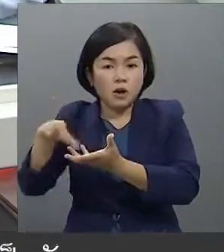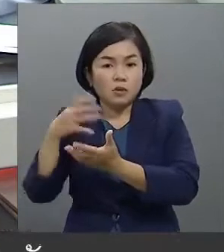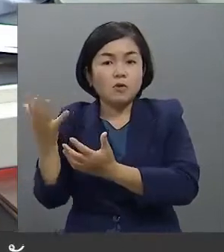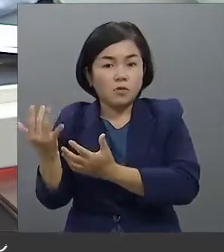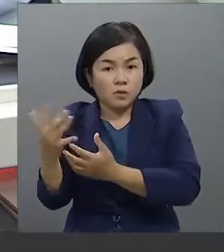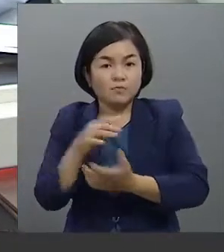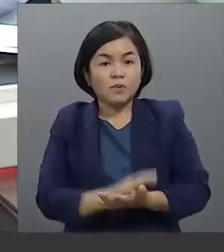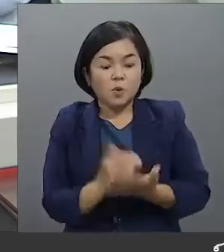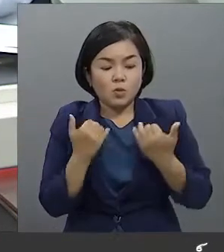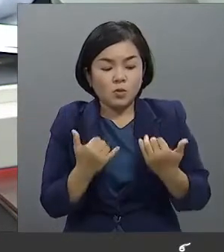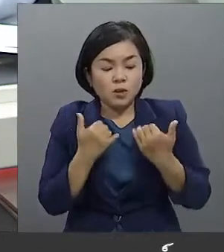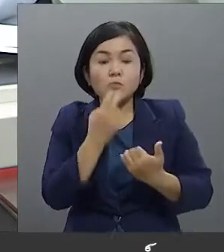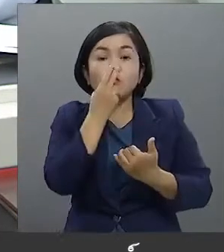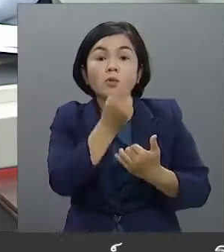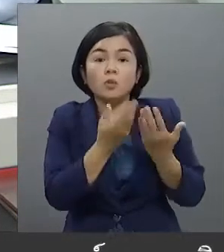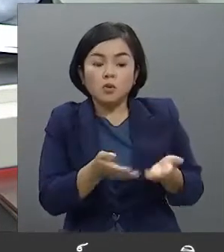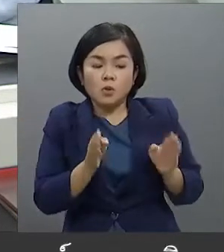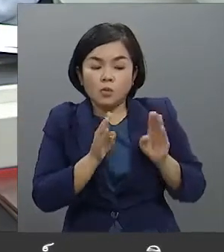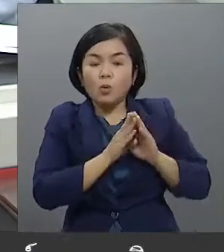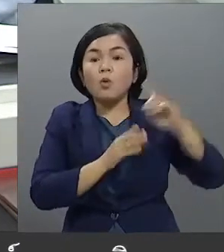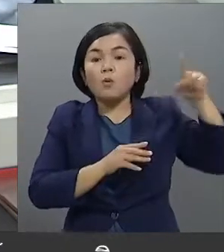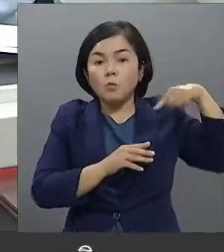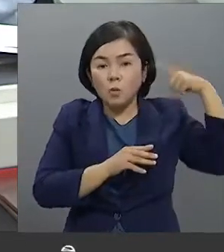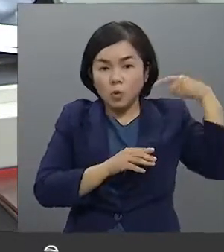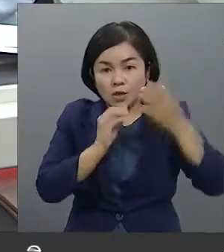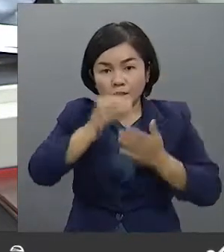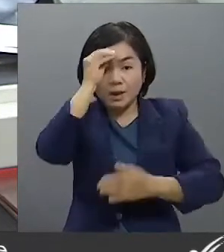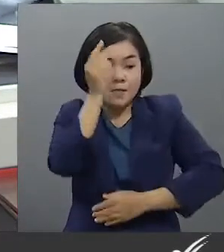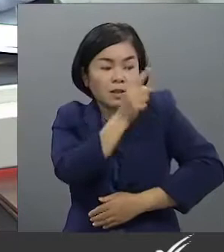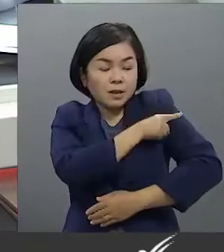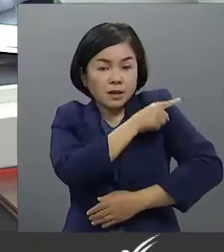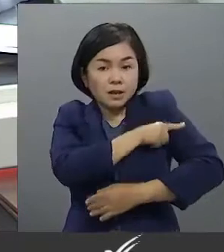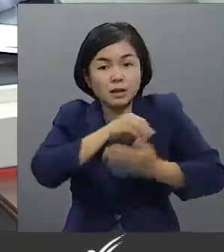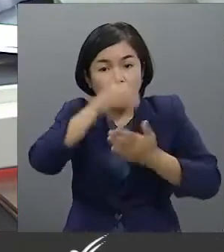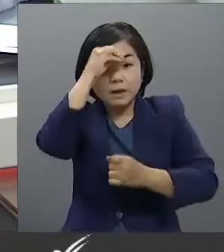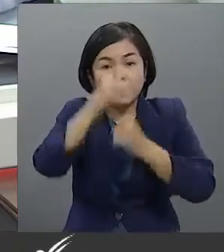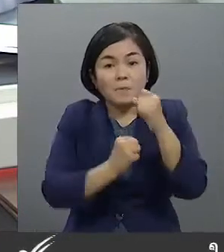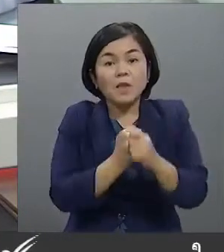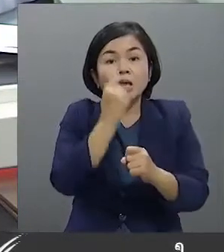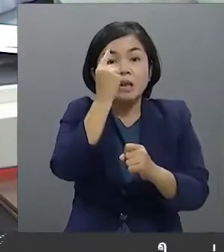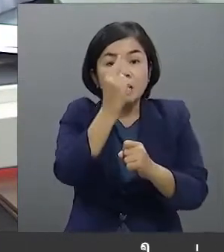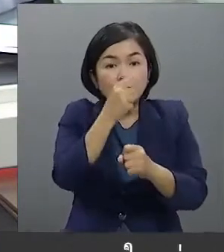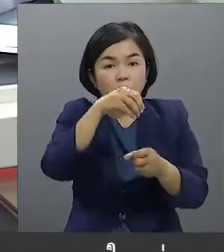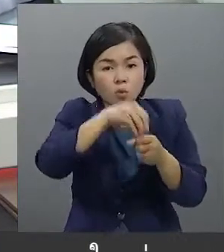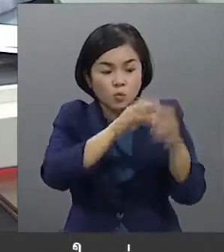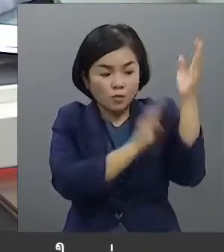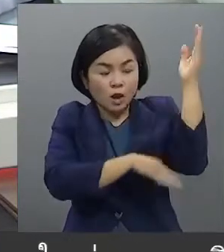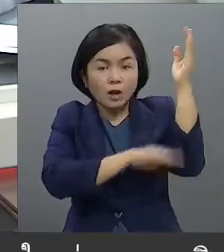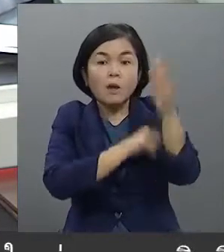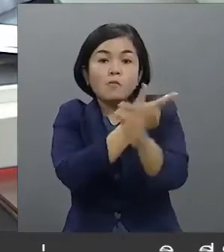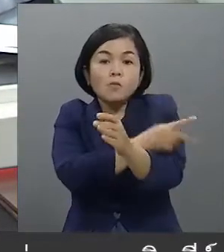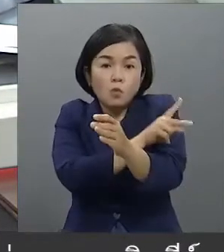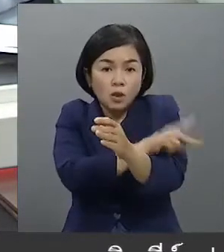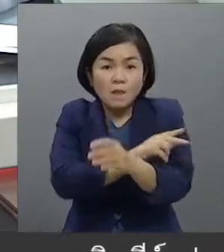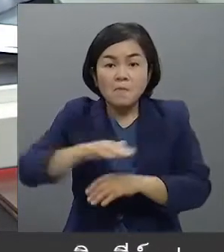คือว่าครอบครัวของน้องมิ้นนักศึกษาชั้นปีที่1มหาวิทยาลัยราชภัฏภูเก็ตที่เสียชีวิตครับหลังจากที่ถูกรุ่นพี่ทำโทษปฏิ